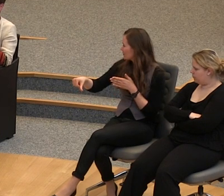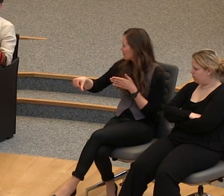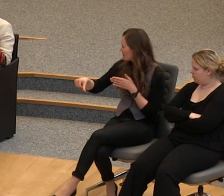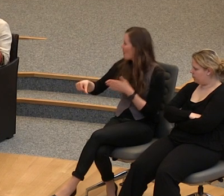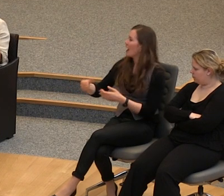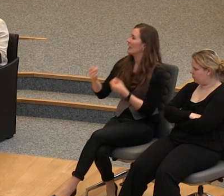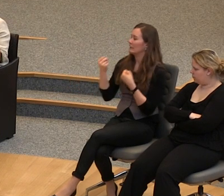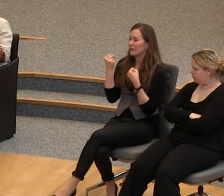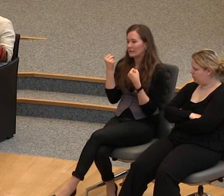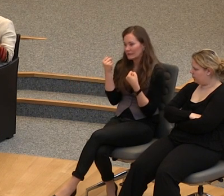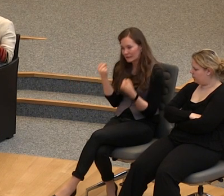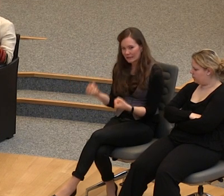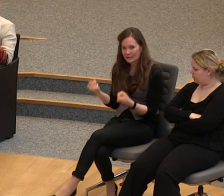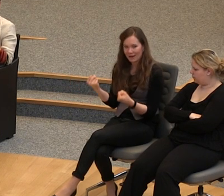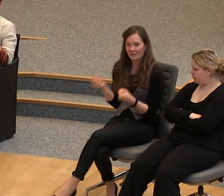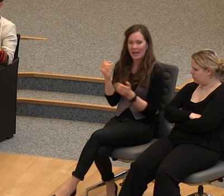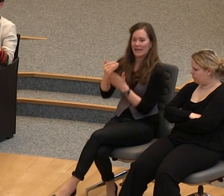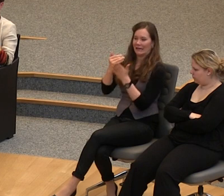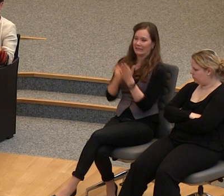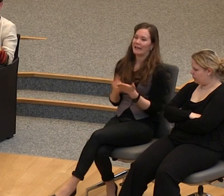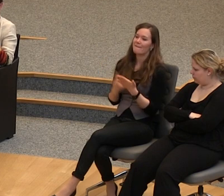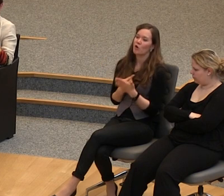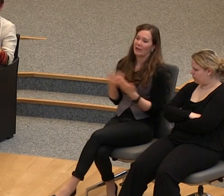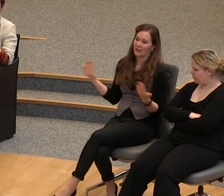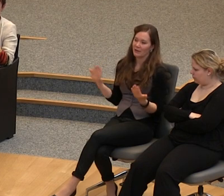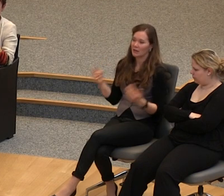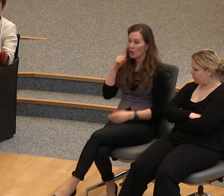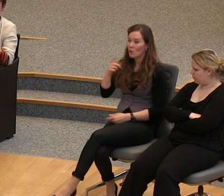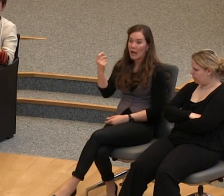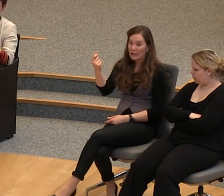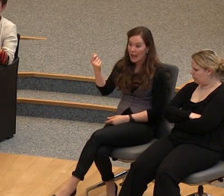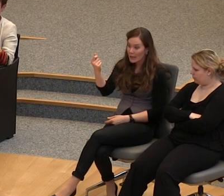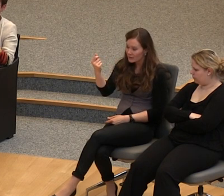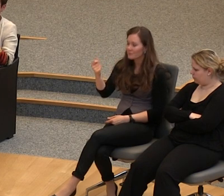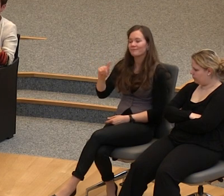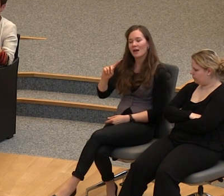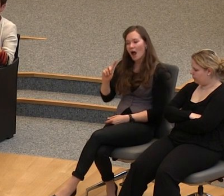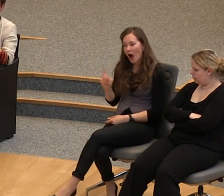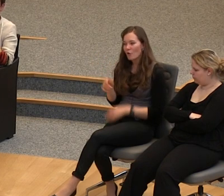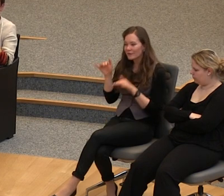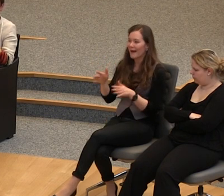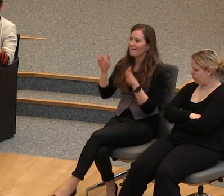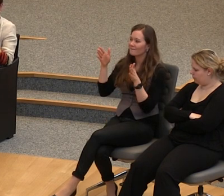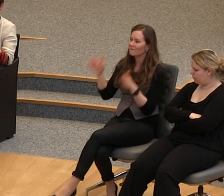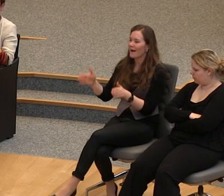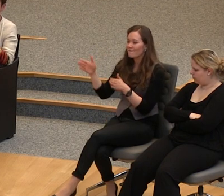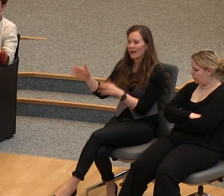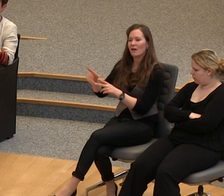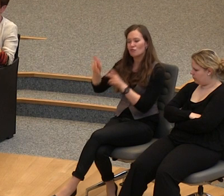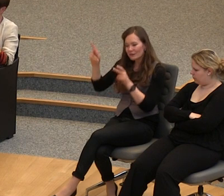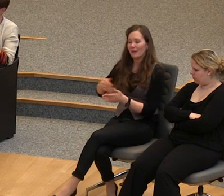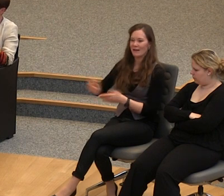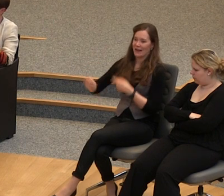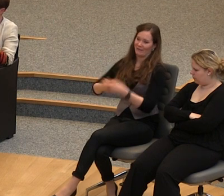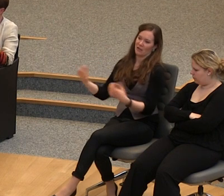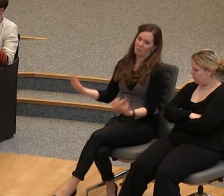auf jeden Fall wird mit dem Gesetz auch gefordert, es geht nicht nur um Geld, sondern es geht auch um fachlich-konzeptionelle Weiterentwicklung.